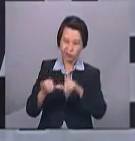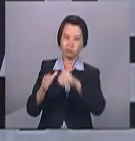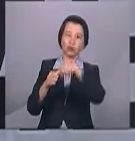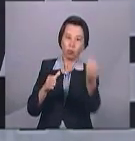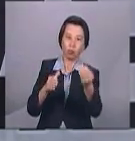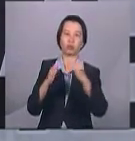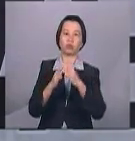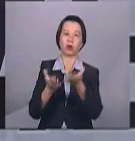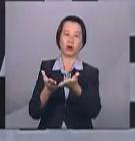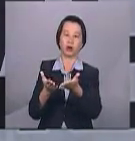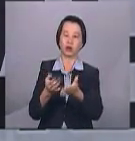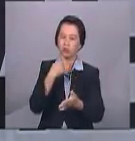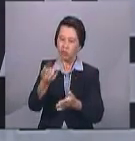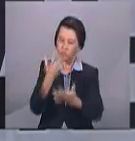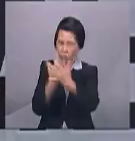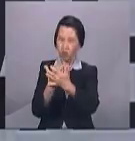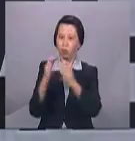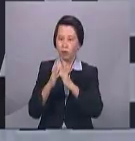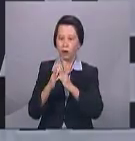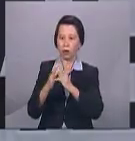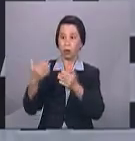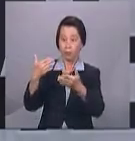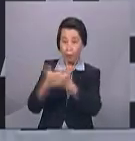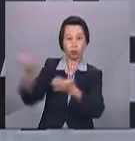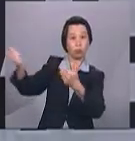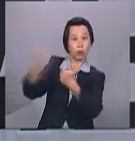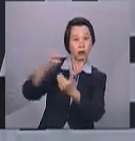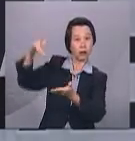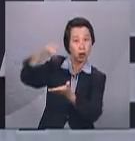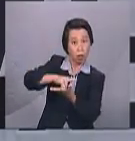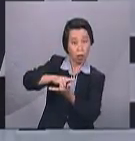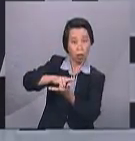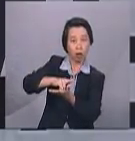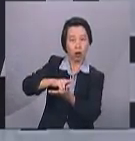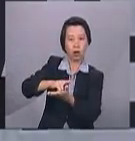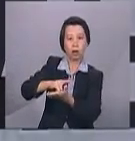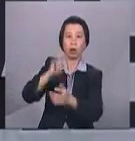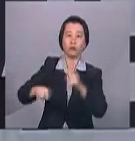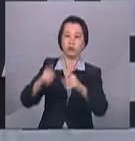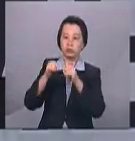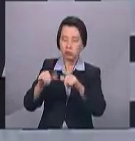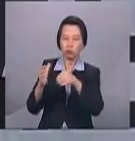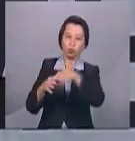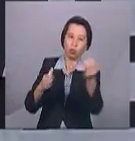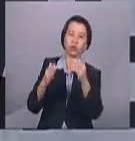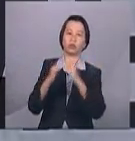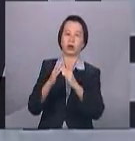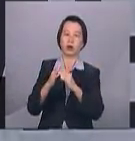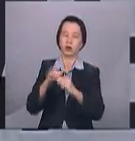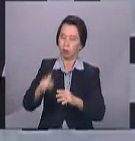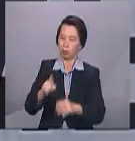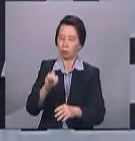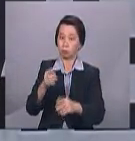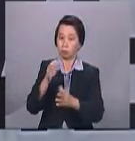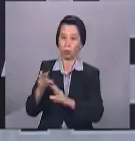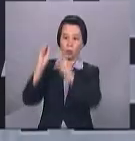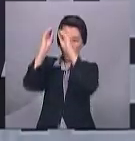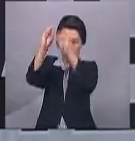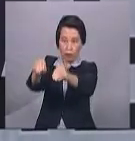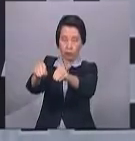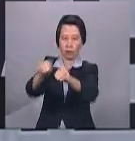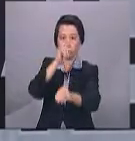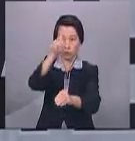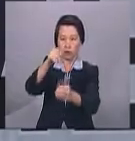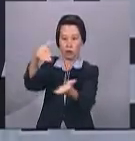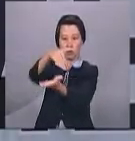rumah. Jadi mungkin tindakan kita ialah perketatkan, iaitu kita pastikan mereka di kuarantin, sama ada di